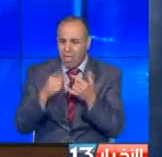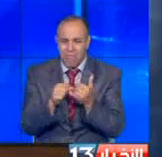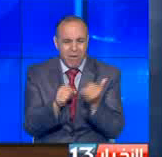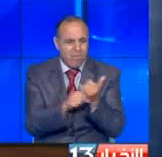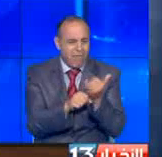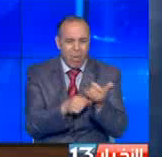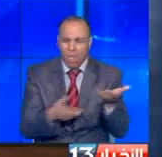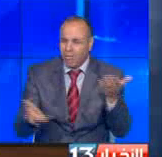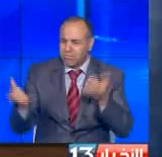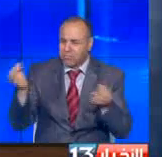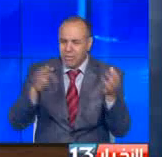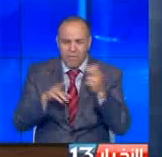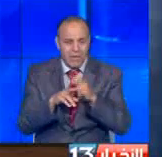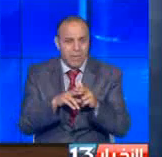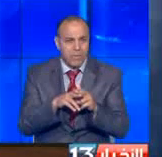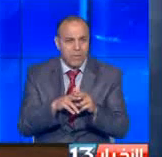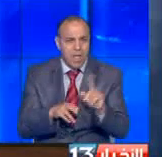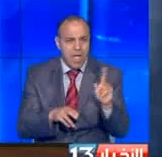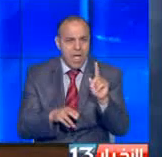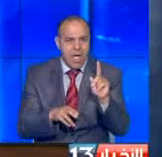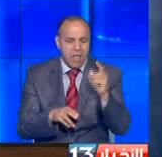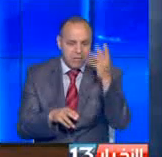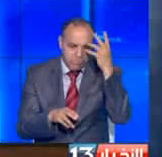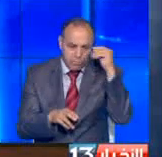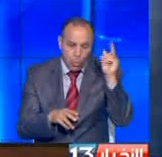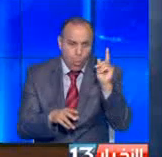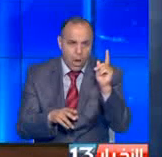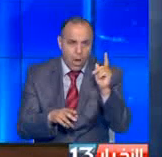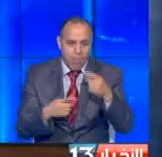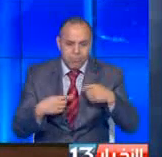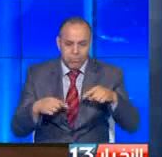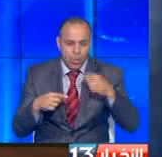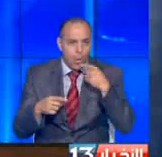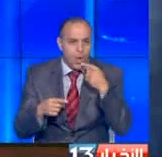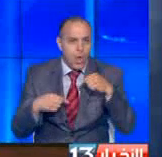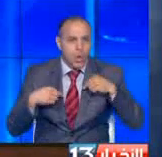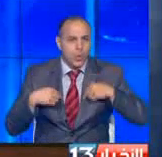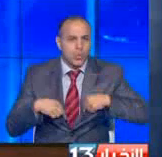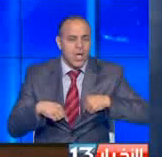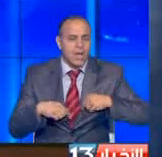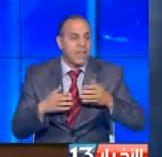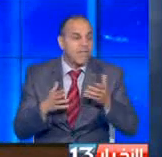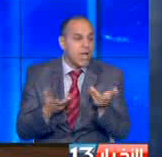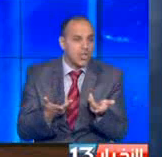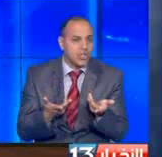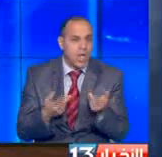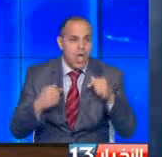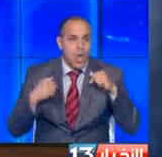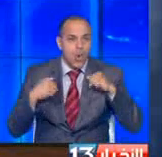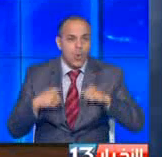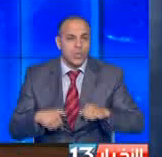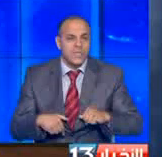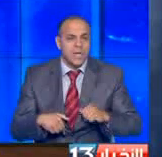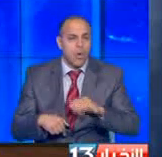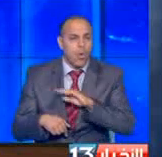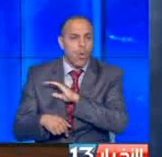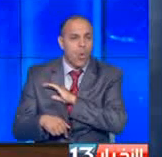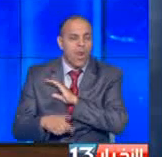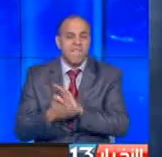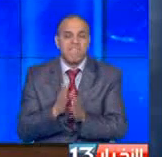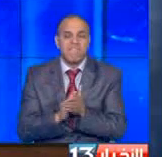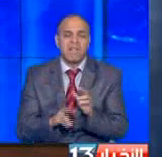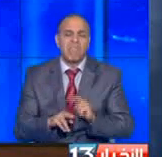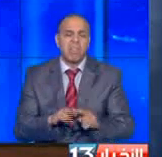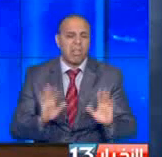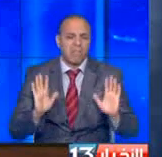والكل الفترات الحكومه تعاملت الحكومه تتكلم كان صار شيء في